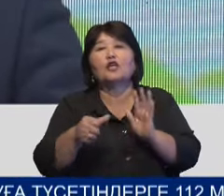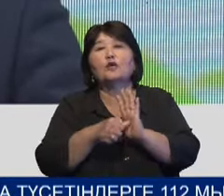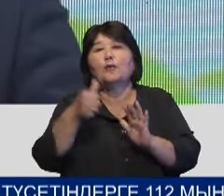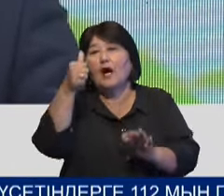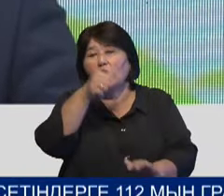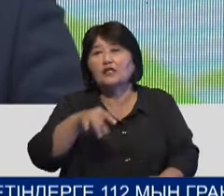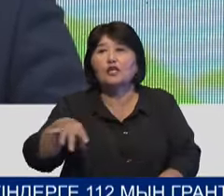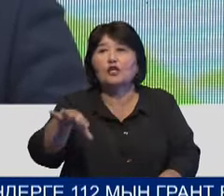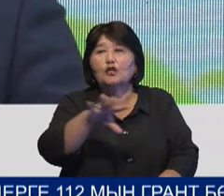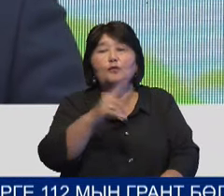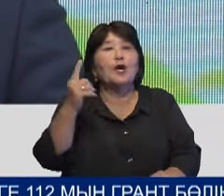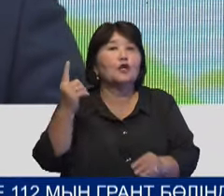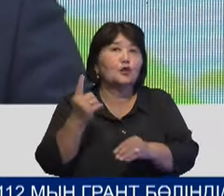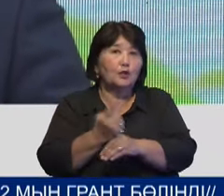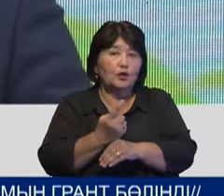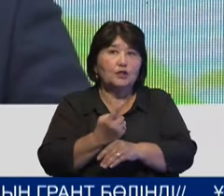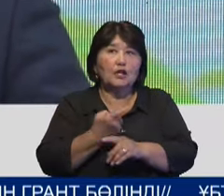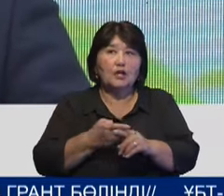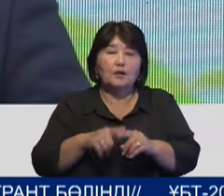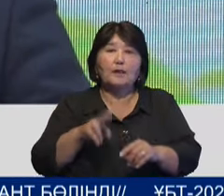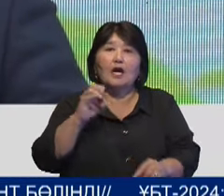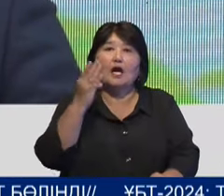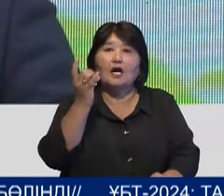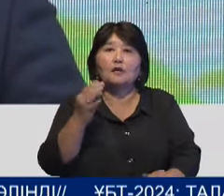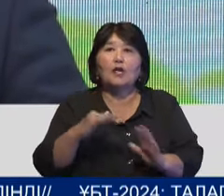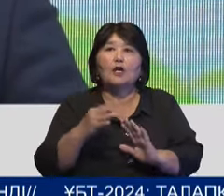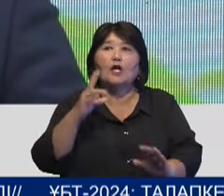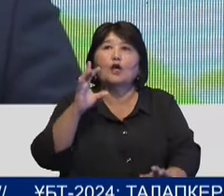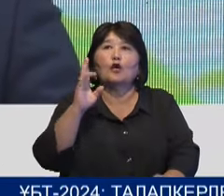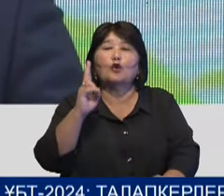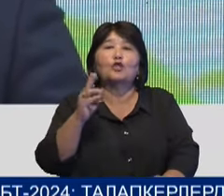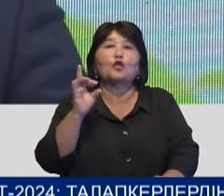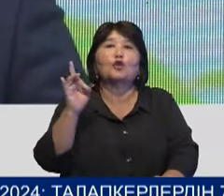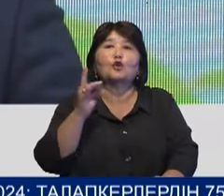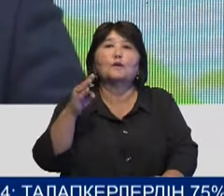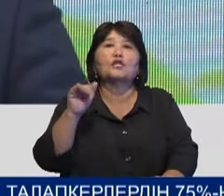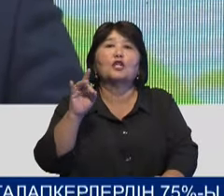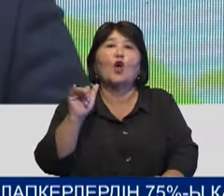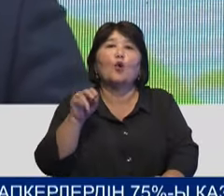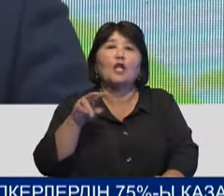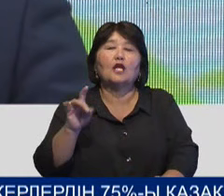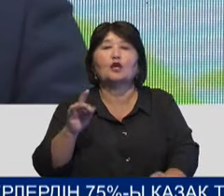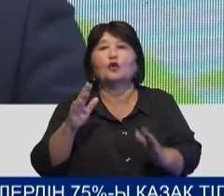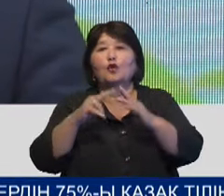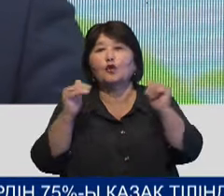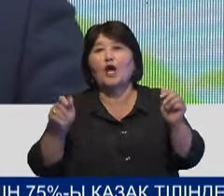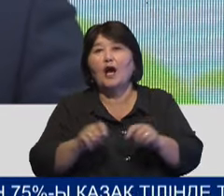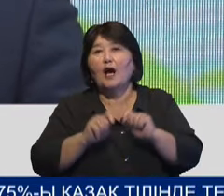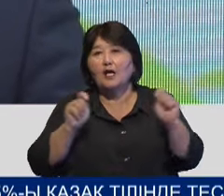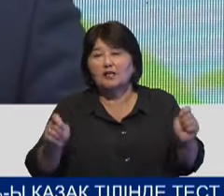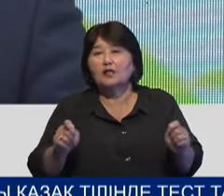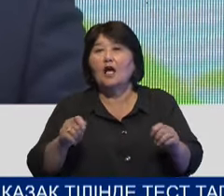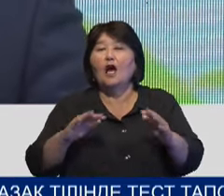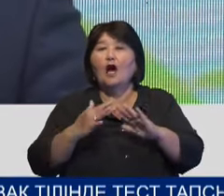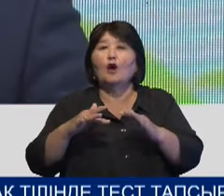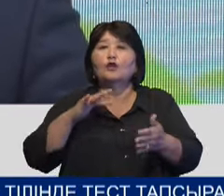республика бойынша тұңғыш рет біздің Қармақшы ауданымызда Көшеней Рүстембеков атындағы Жыраулар үйі ашылды. Аудан орталығымен